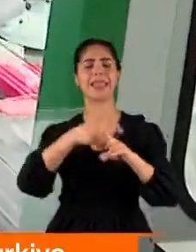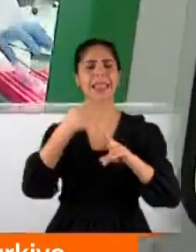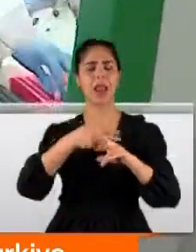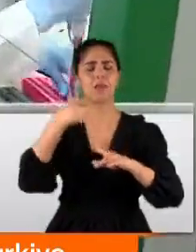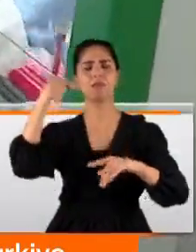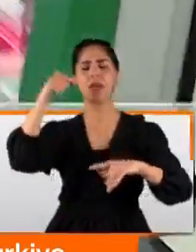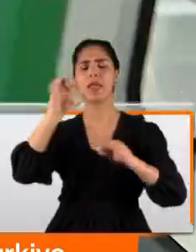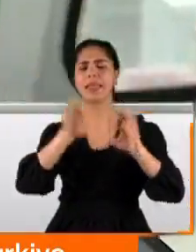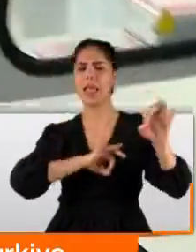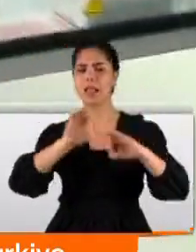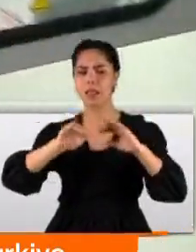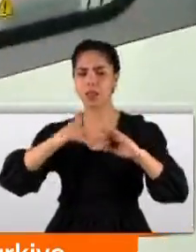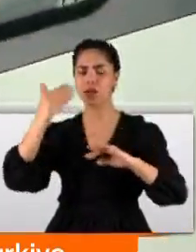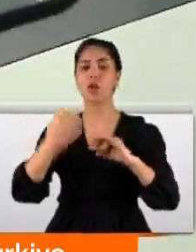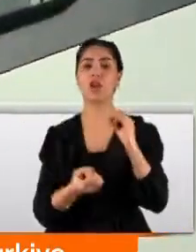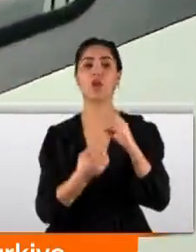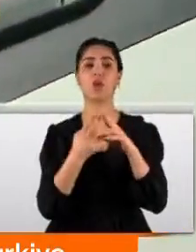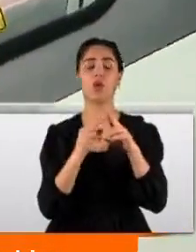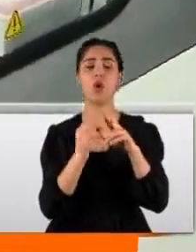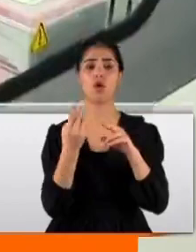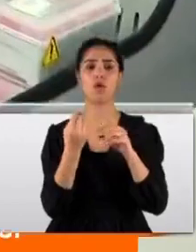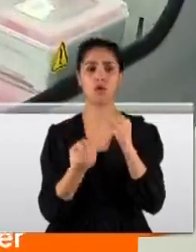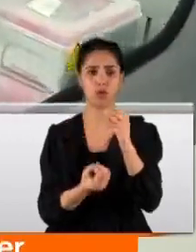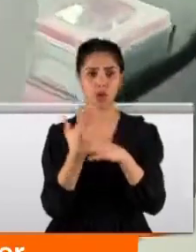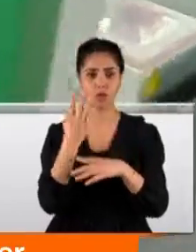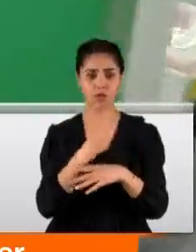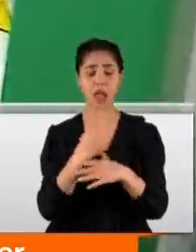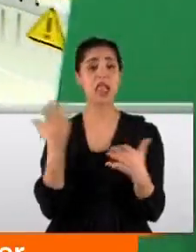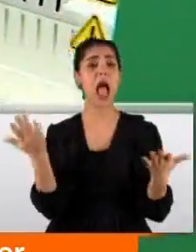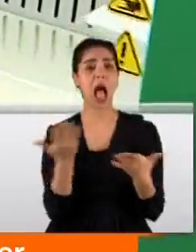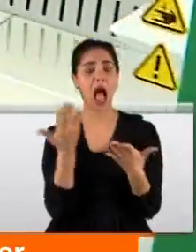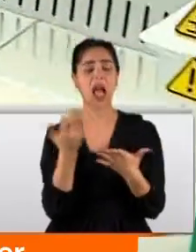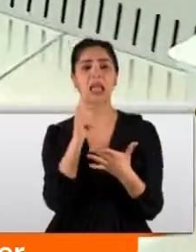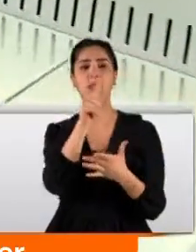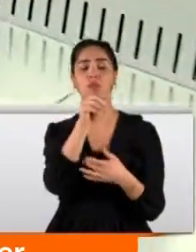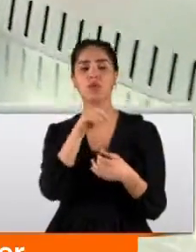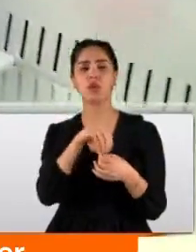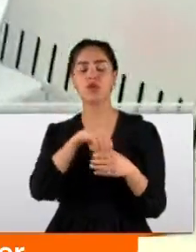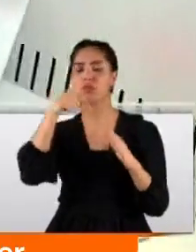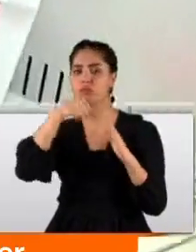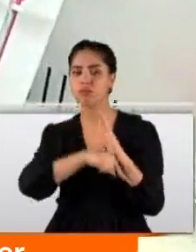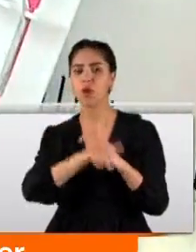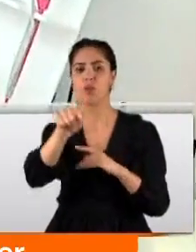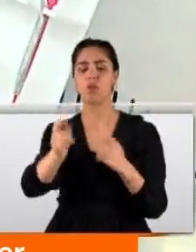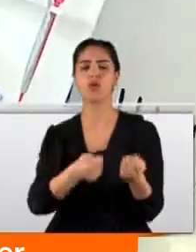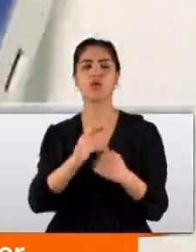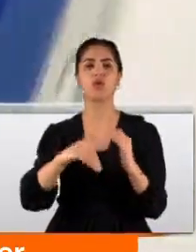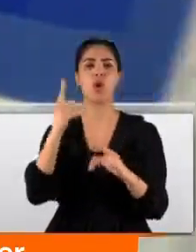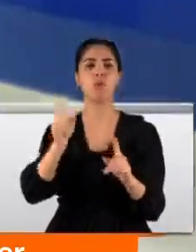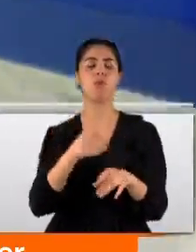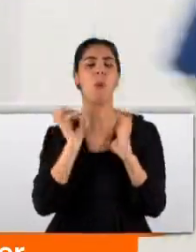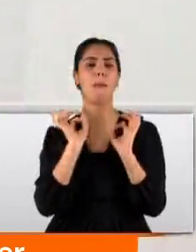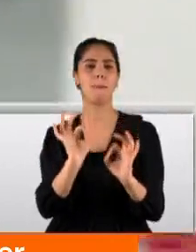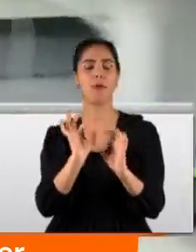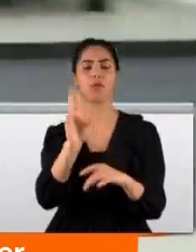ardından kişilerde görülen koronavirüsün hangi varyantı olduğu da yine bu işlemlerin ardından tespit edilebiliyor.